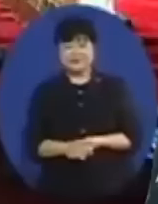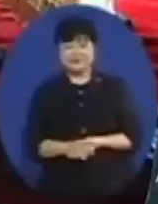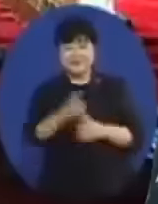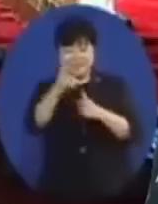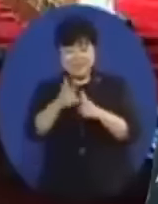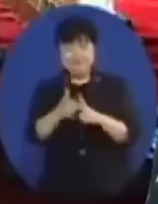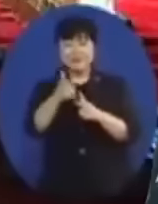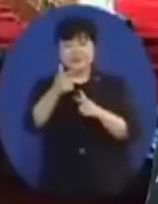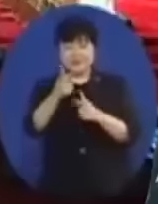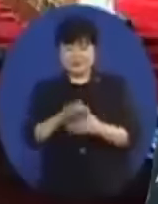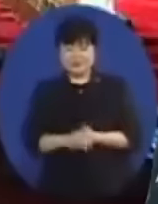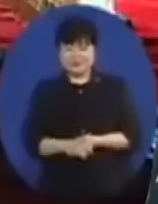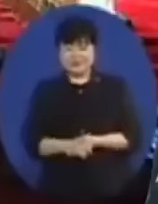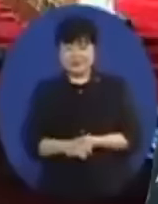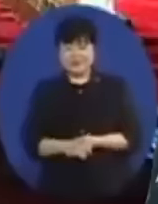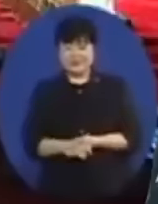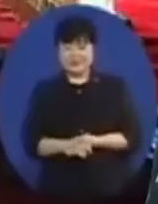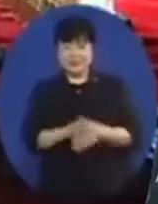예수님으로